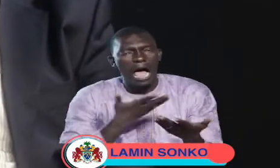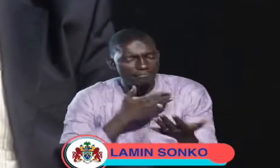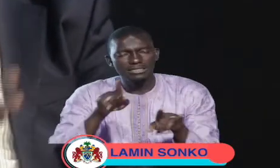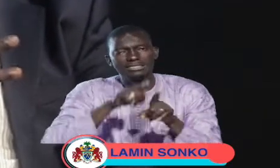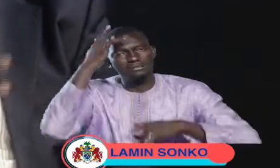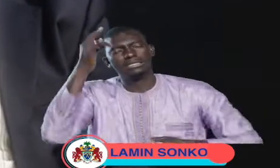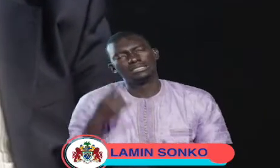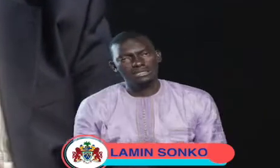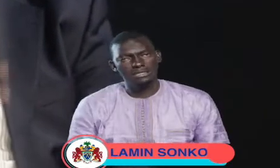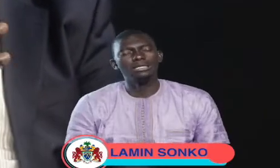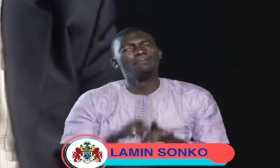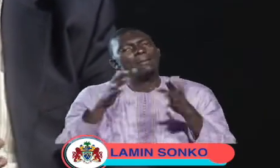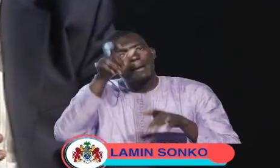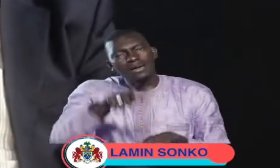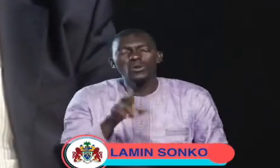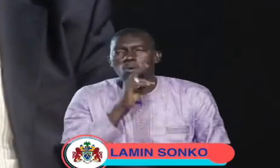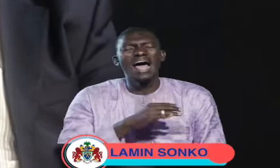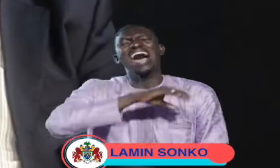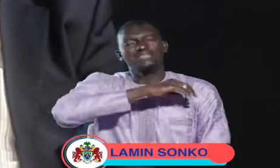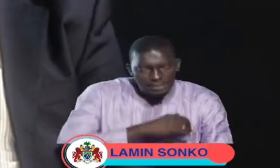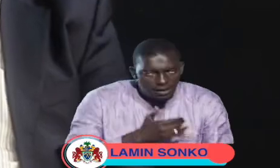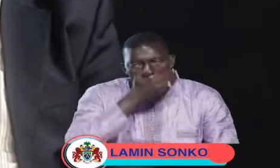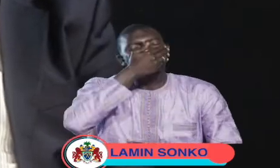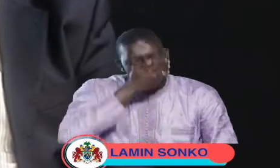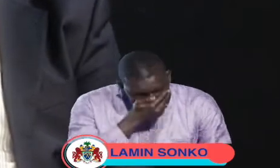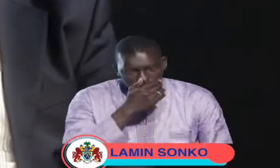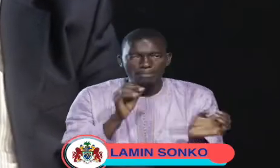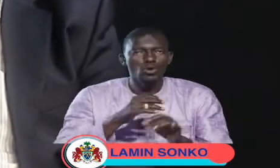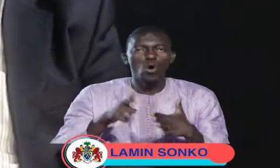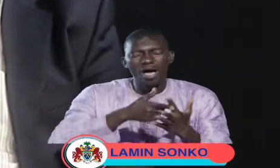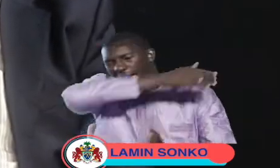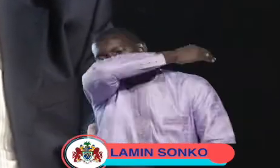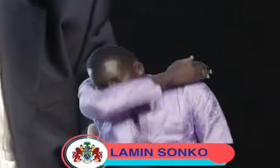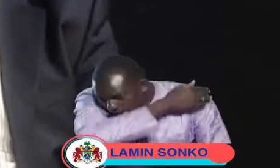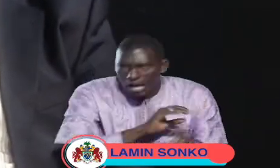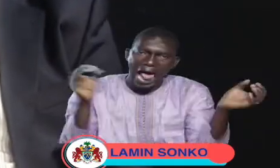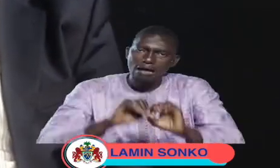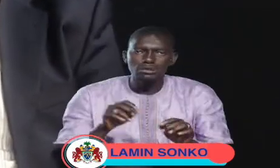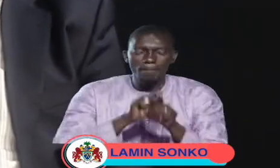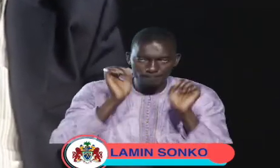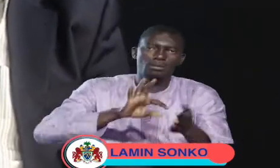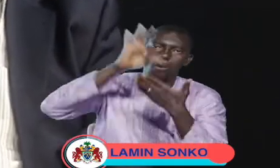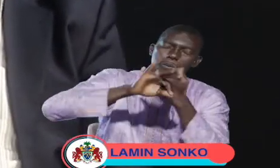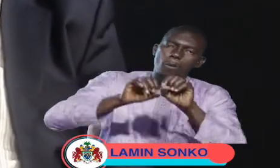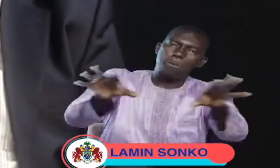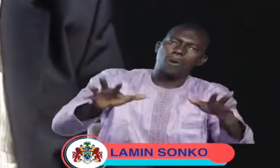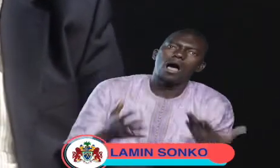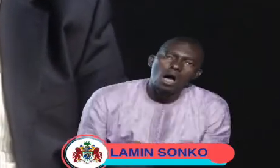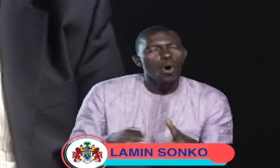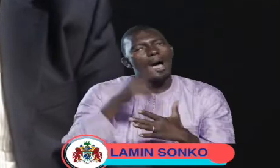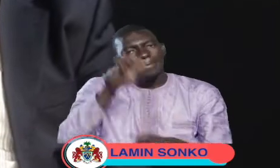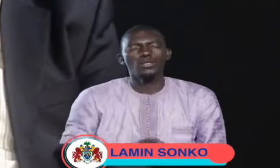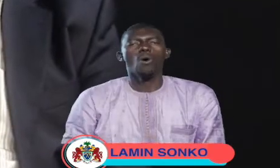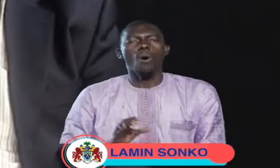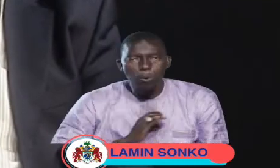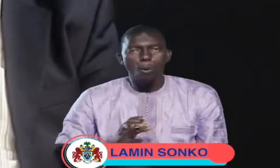je ama bloka dato wala man fenka dato o kuran ka so ni se janyano o kon le mosa so non je wala ase toto mo